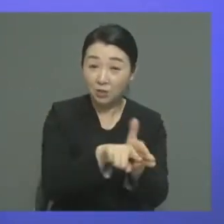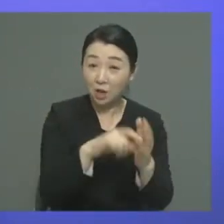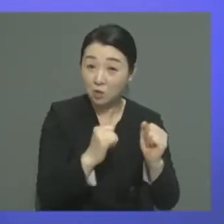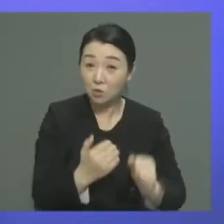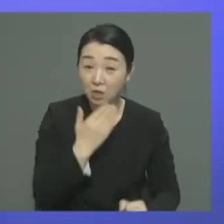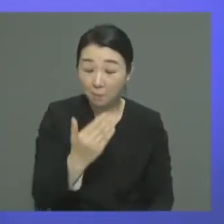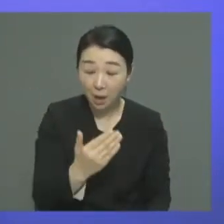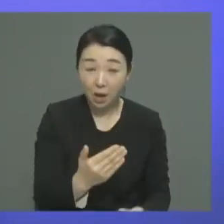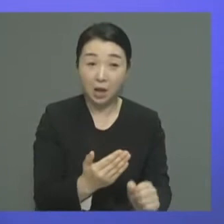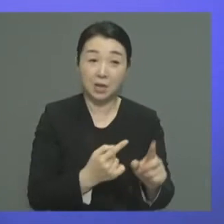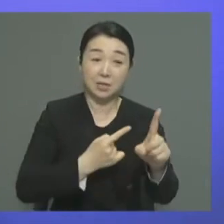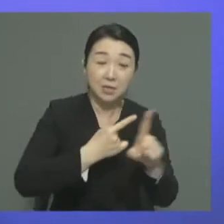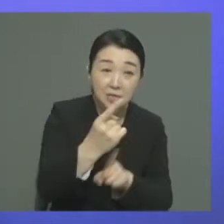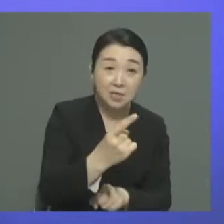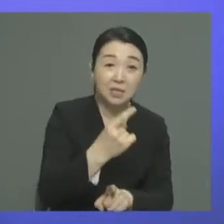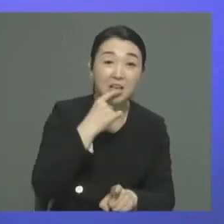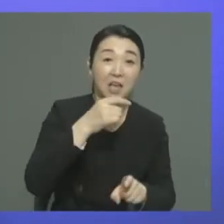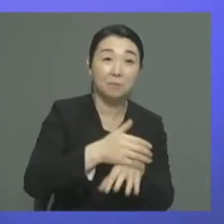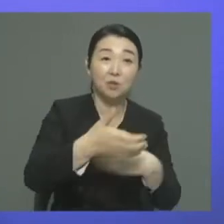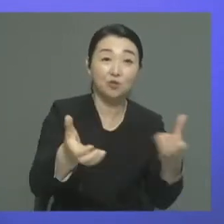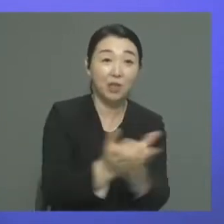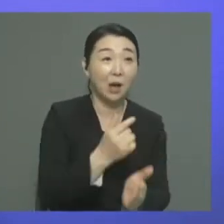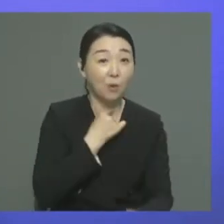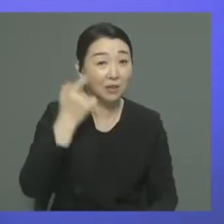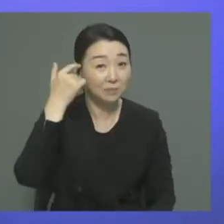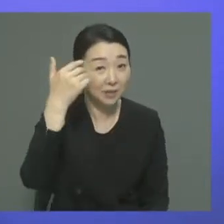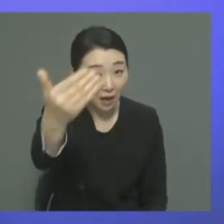얘기는 민주당 원하십니까 여러분